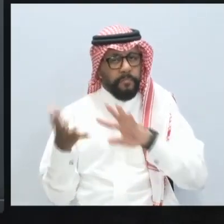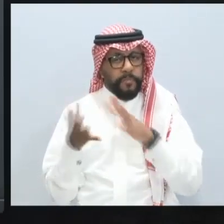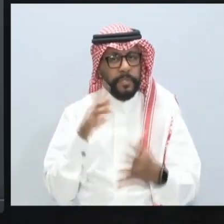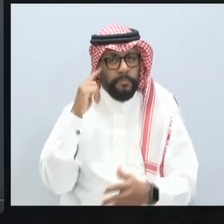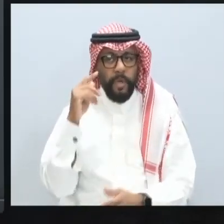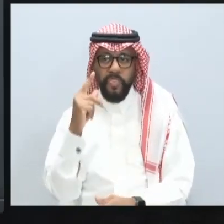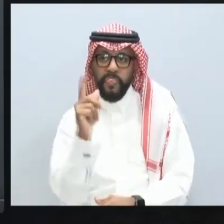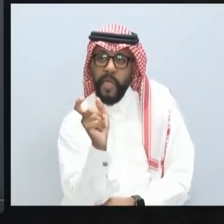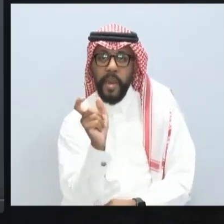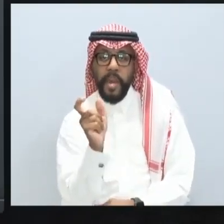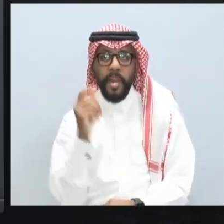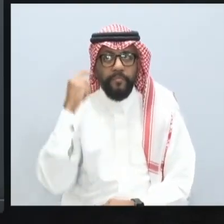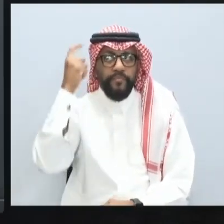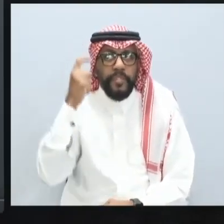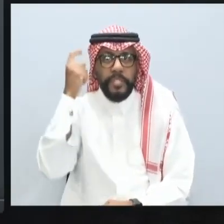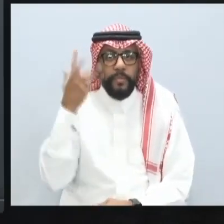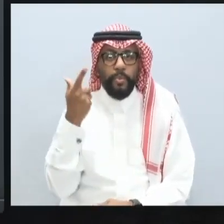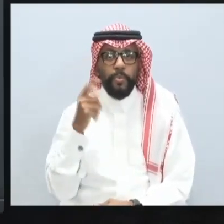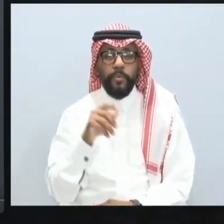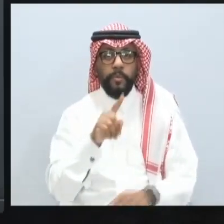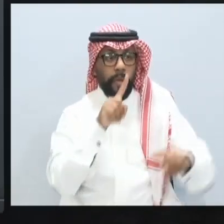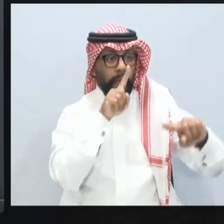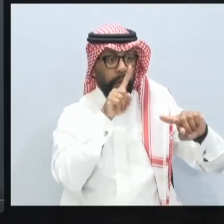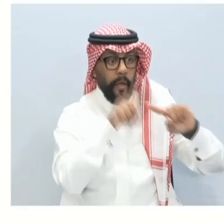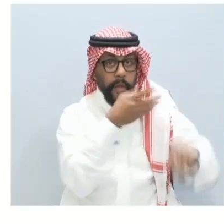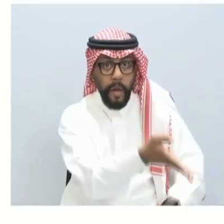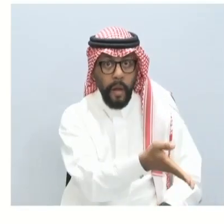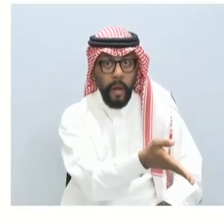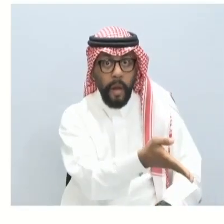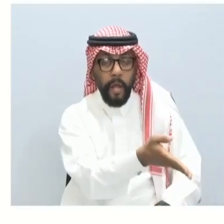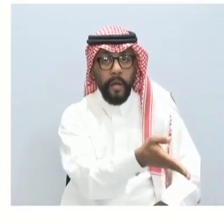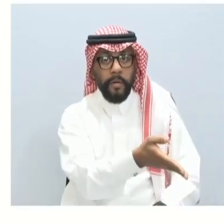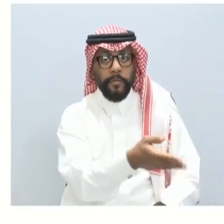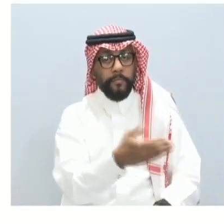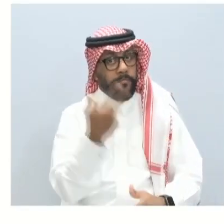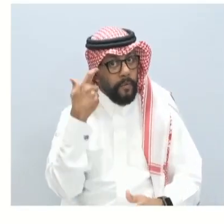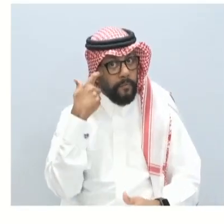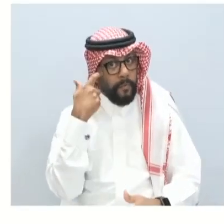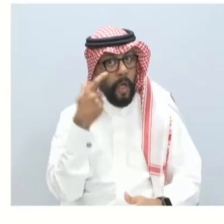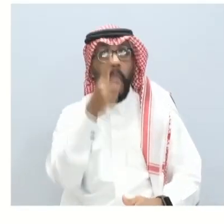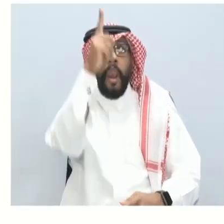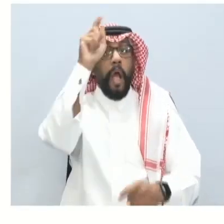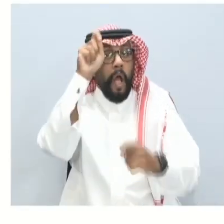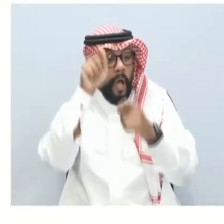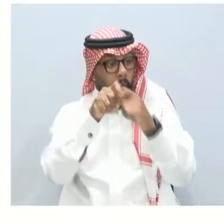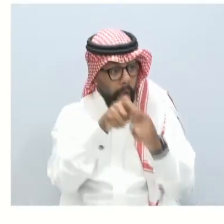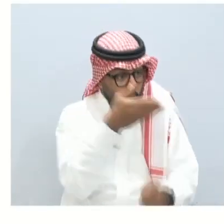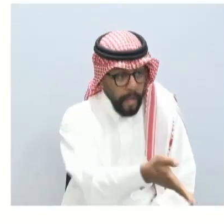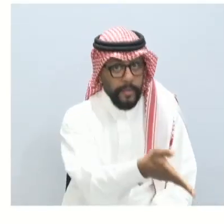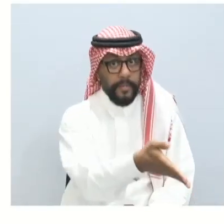قائمه واخبر الله انه كفر اكفرت بالذي خلقك من تراب ثم من نطفه ثم